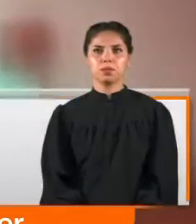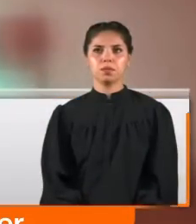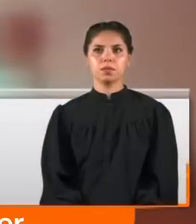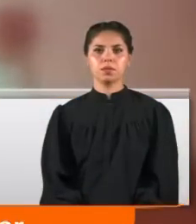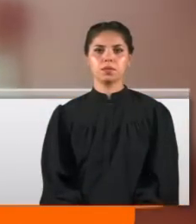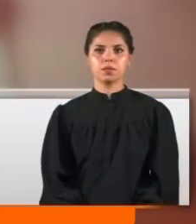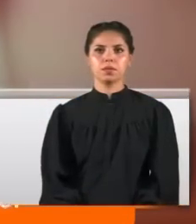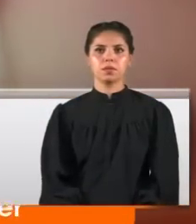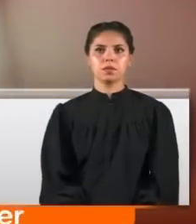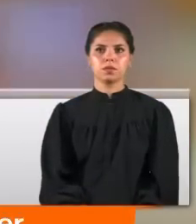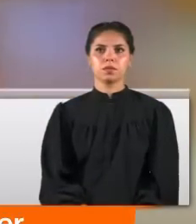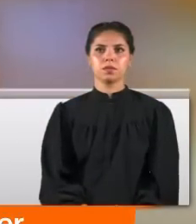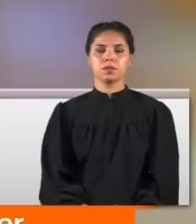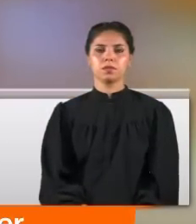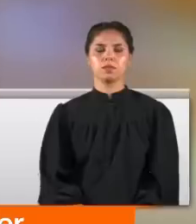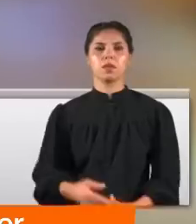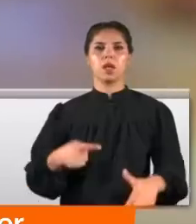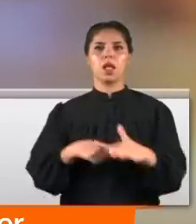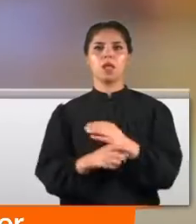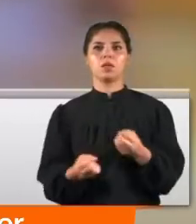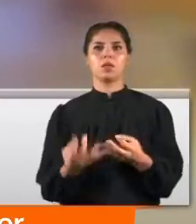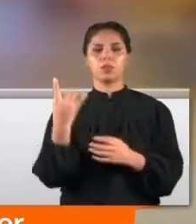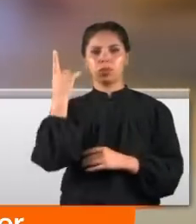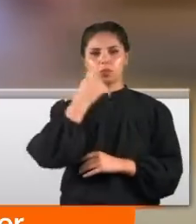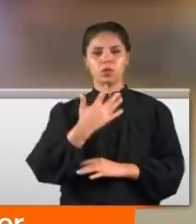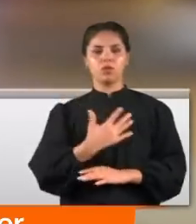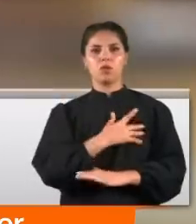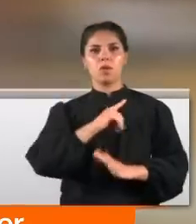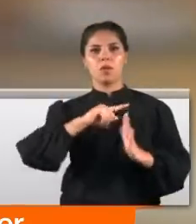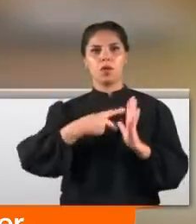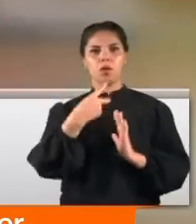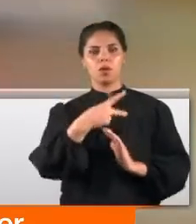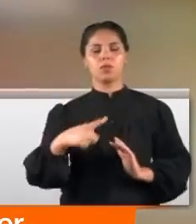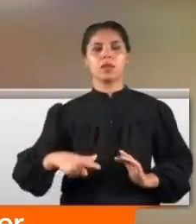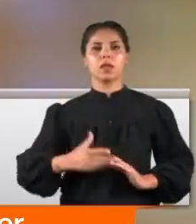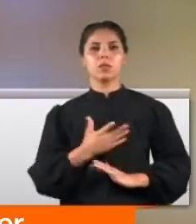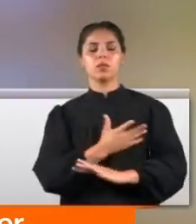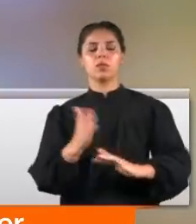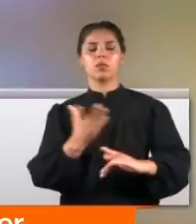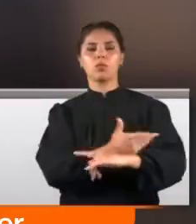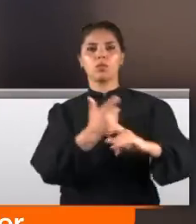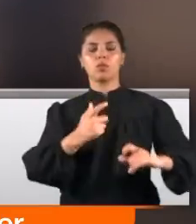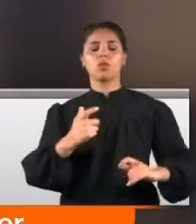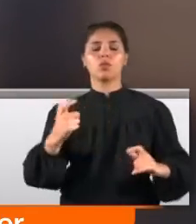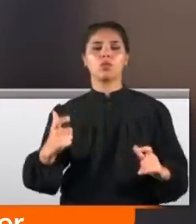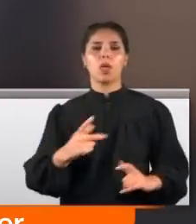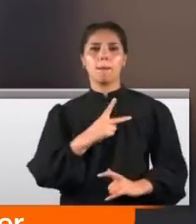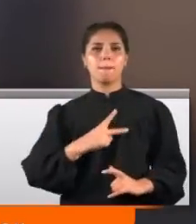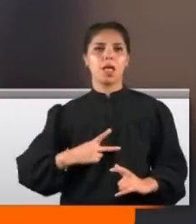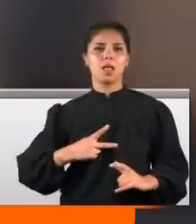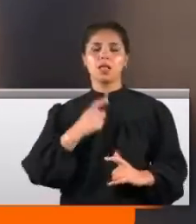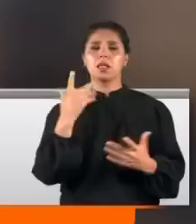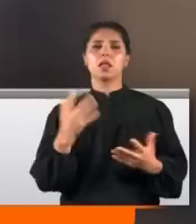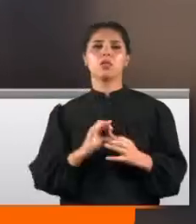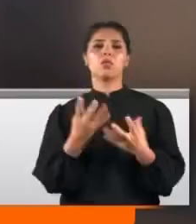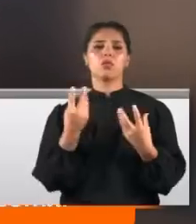Aptal oldu burada. Altyapı yetersizliği CHP yönetimindeki İzmir Büyükşehir Belediyesi'nin yıllardır çözemediği en önemli